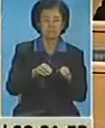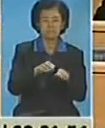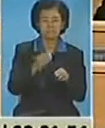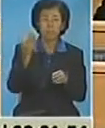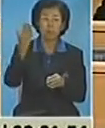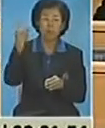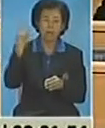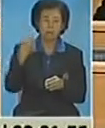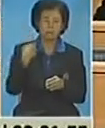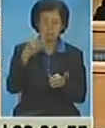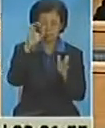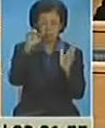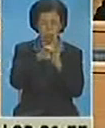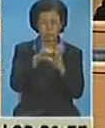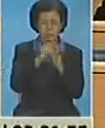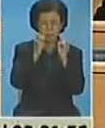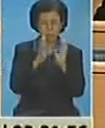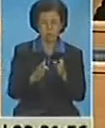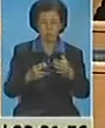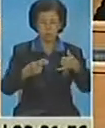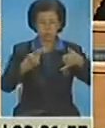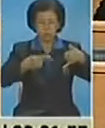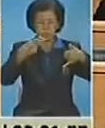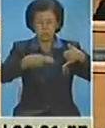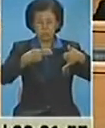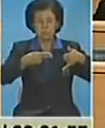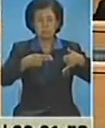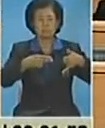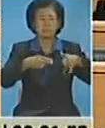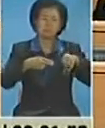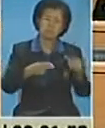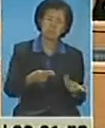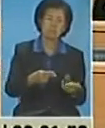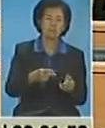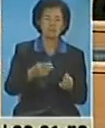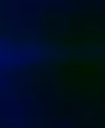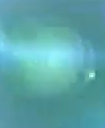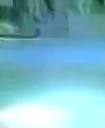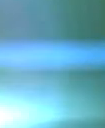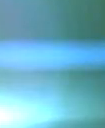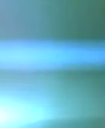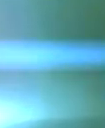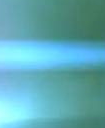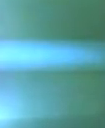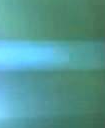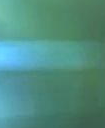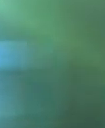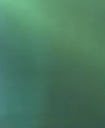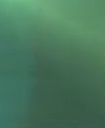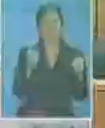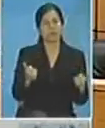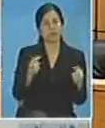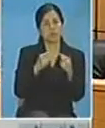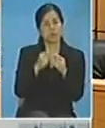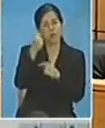พอันน่าเศร้าที่ครูถูกยิงต่อหน้าเด็กนักเรียนนั่นคือสิ่งที่มันเกิดขึ้น จะถูกยกมาเป็นประเด็น